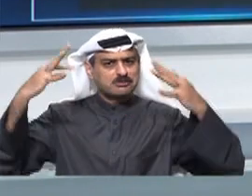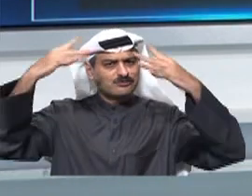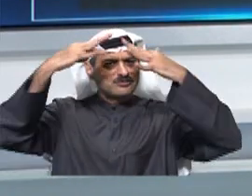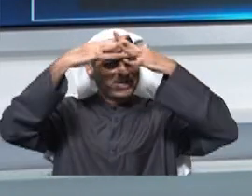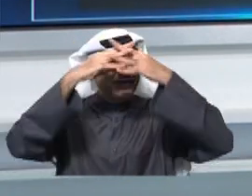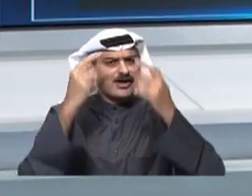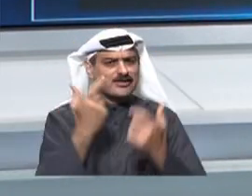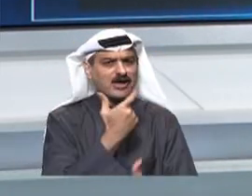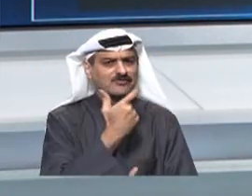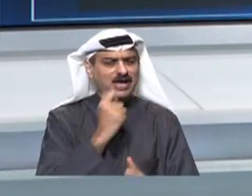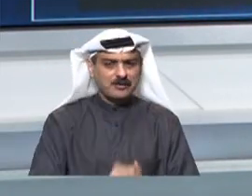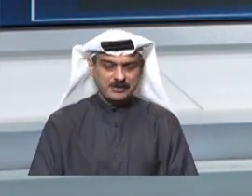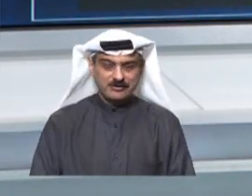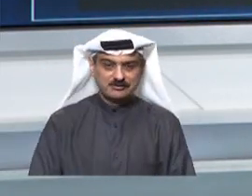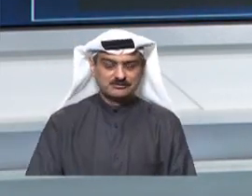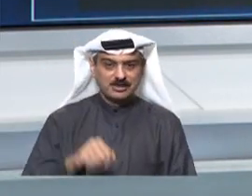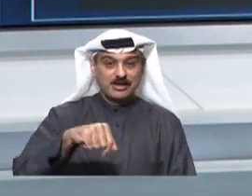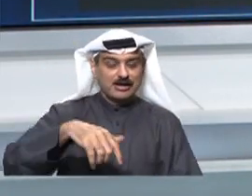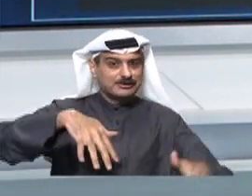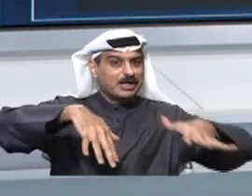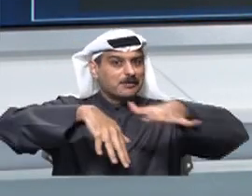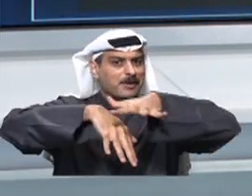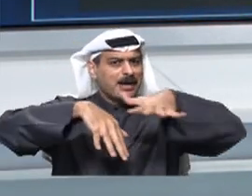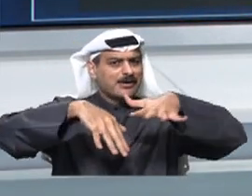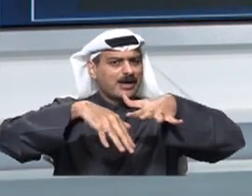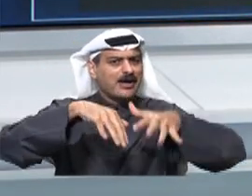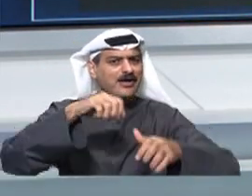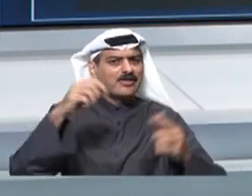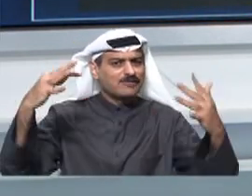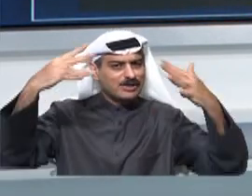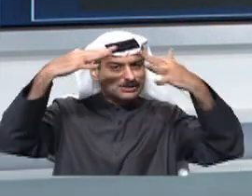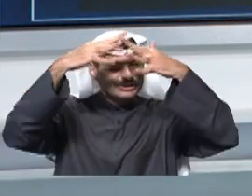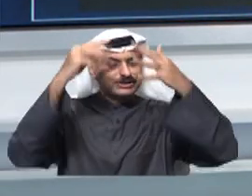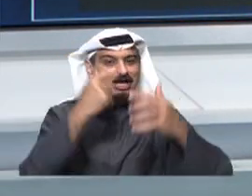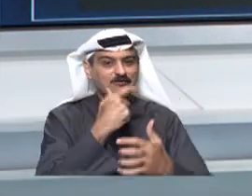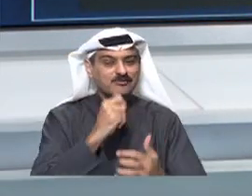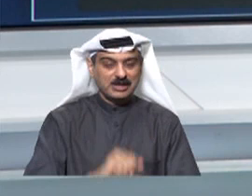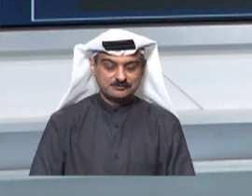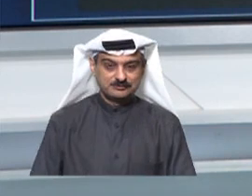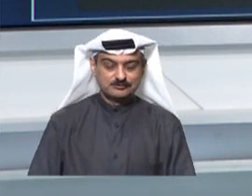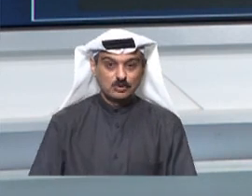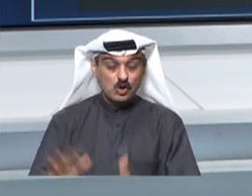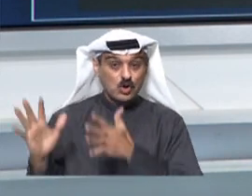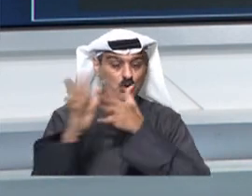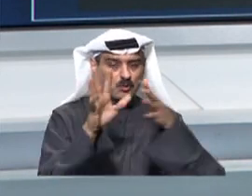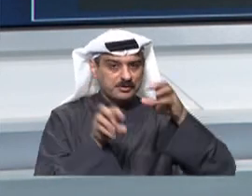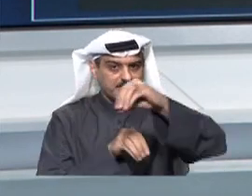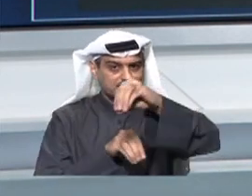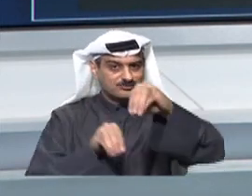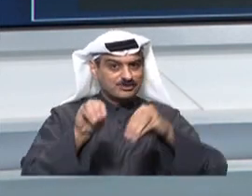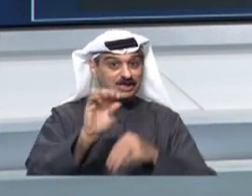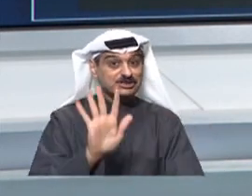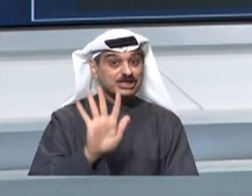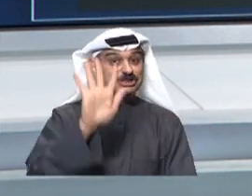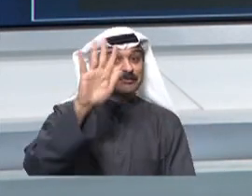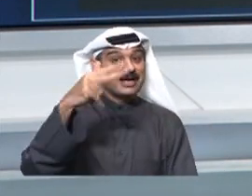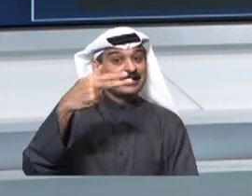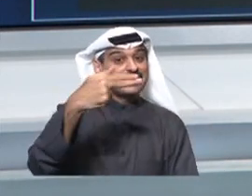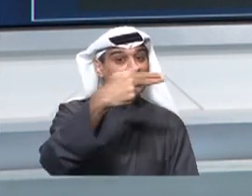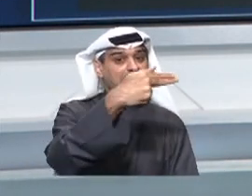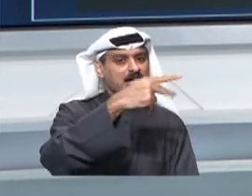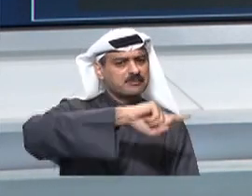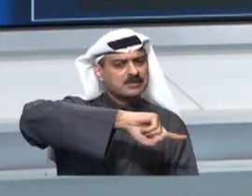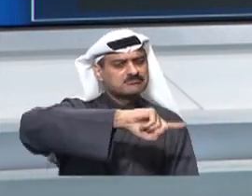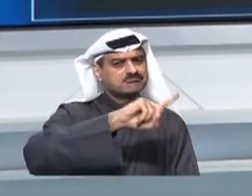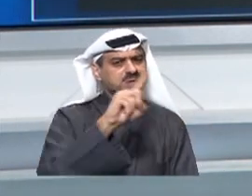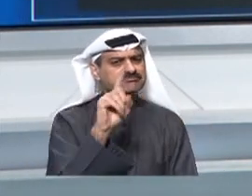المتفرقة خاصة على المناطق الساحلية وداخل البحر، وراح يكون هناك تحول في اتجاه الرياح إلى رياح شمالية غربية قد تصل